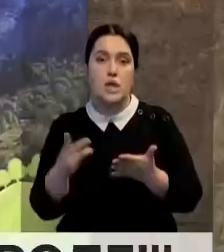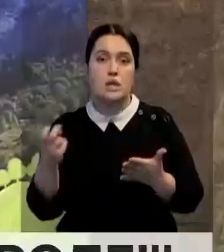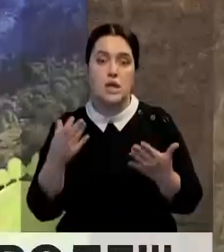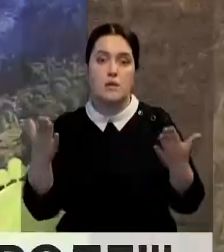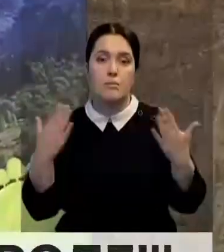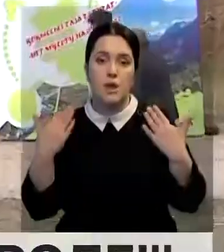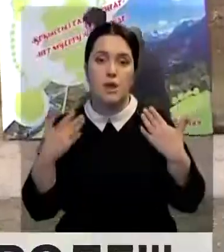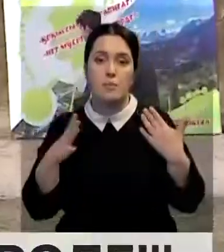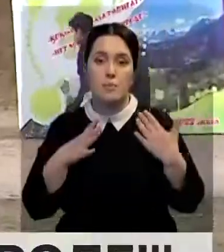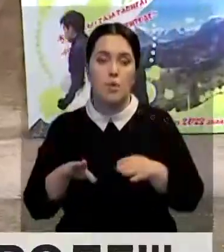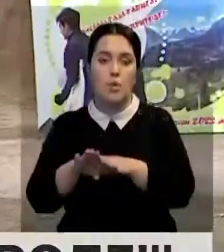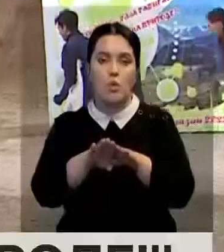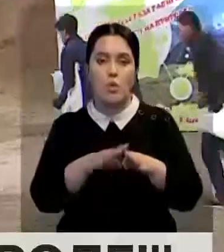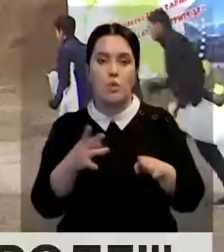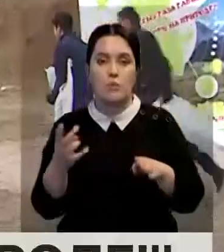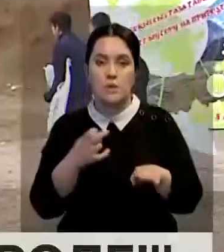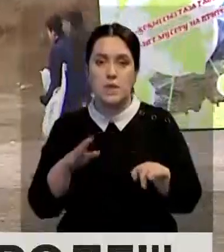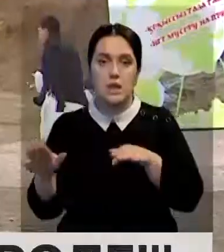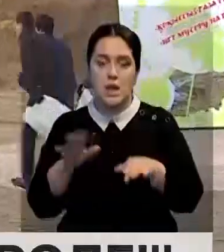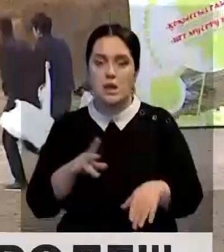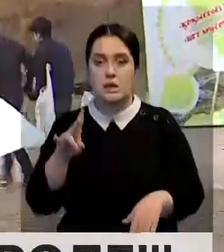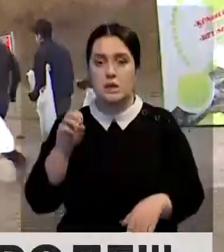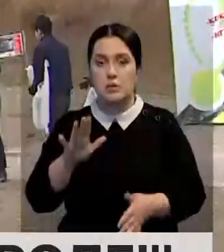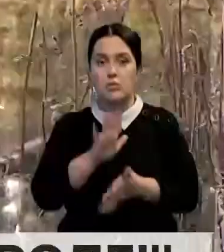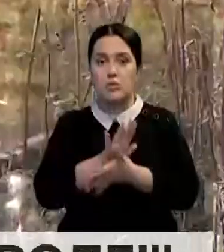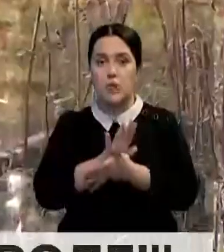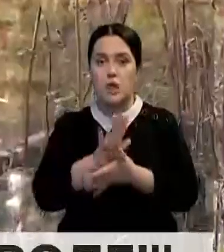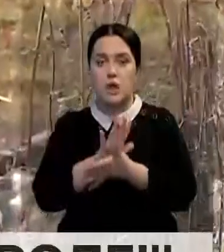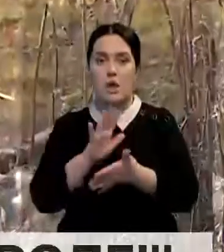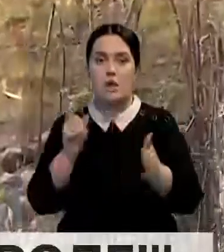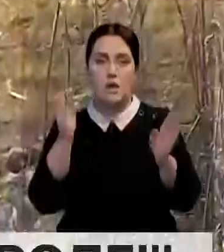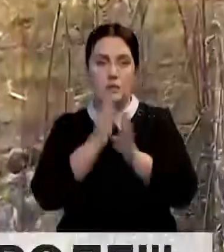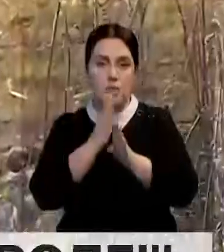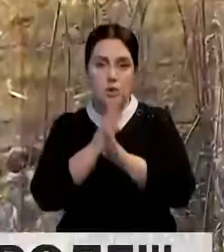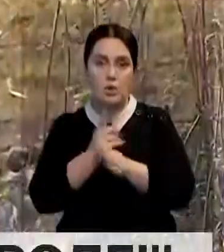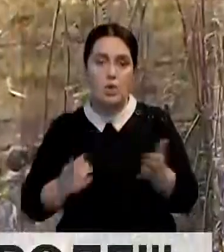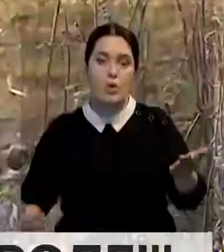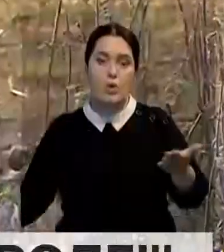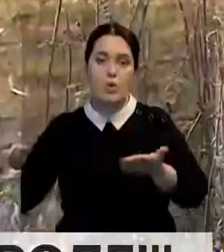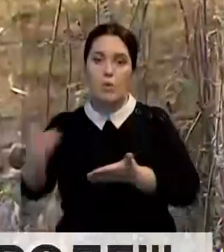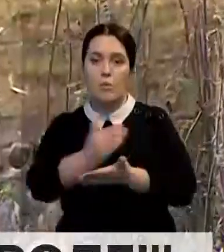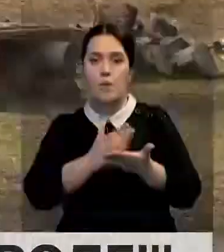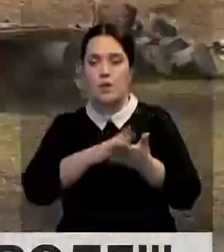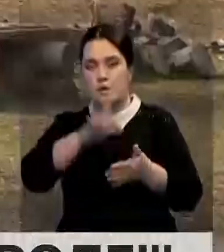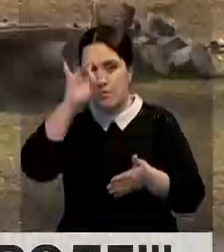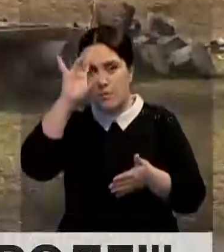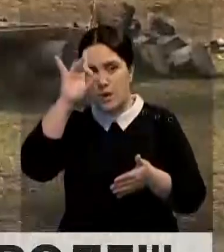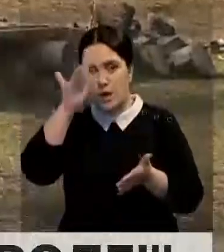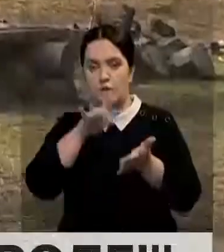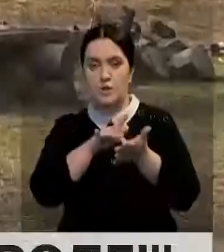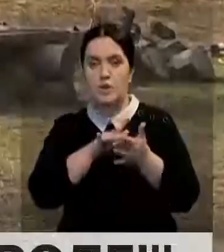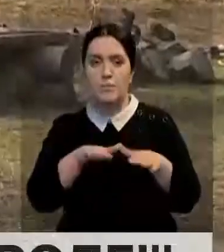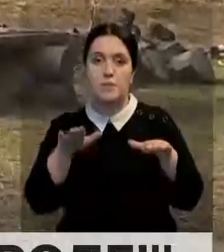территории национального парка прошел в рамках общенациональной акции «Нет мусору на природе». Массовая уборка охватила наиболее